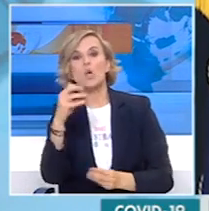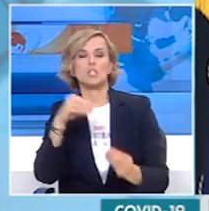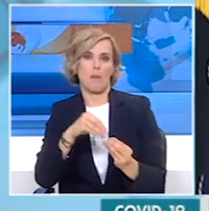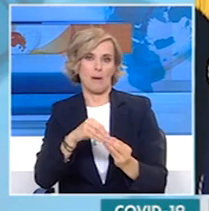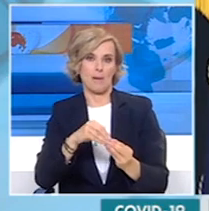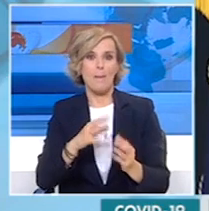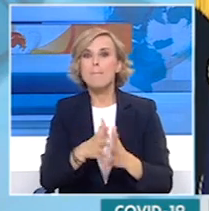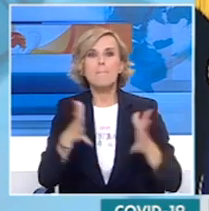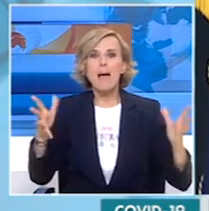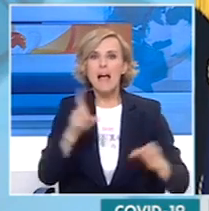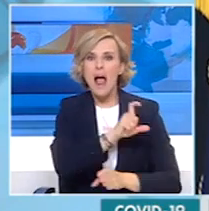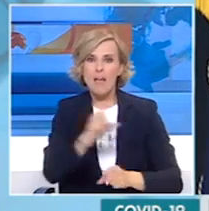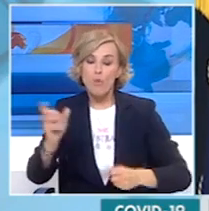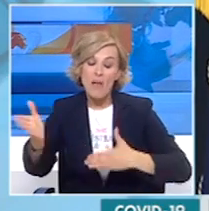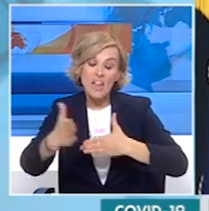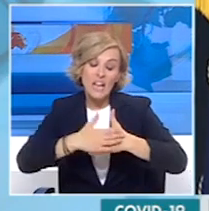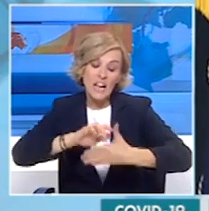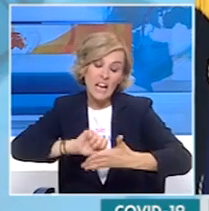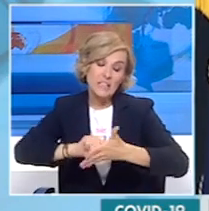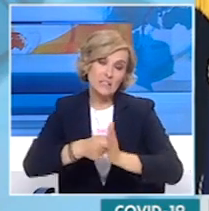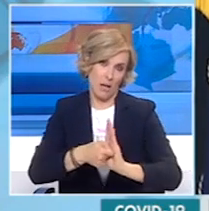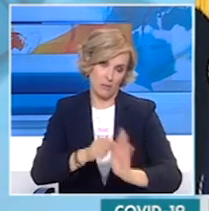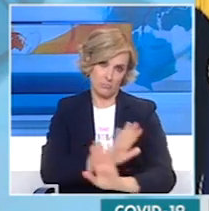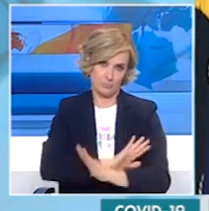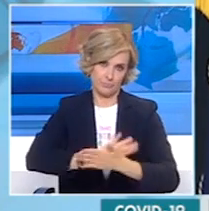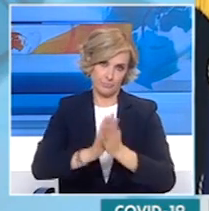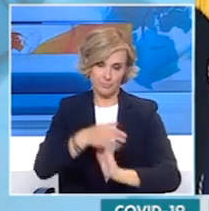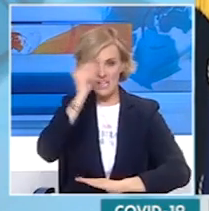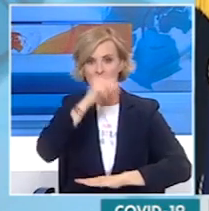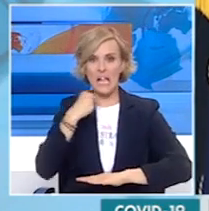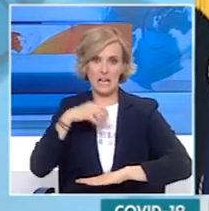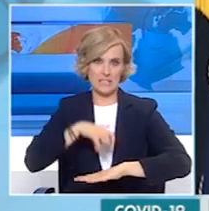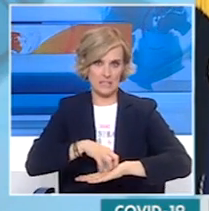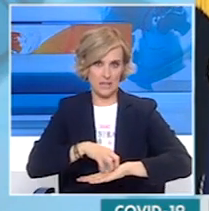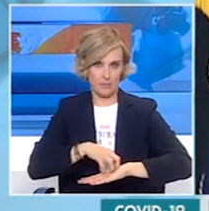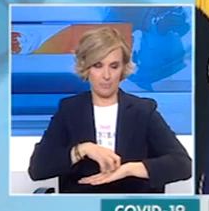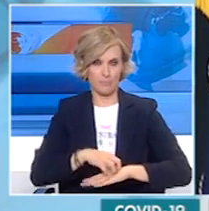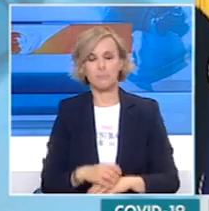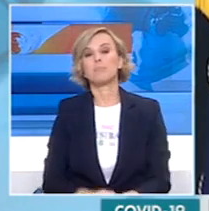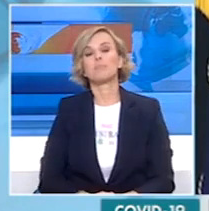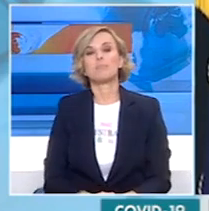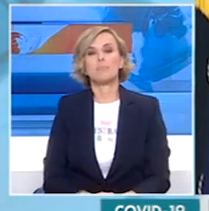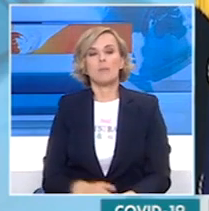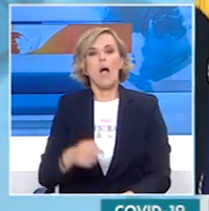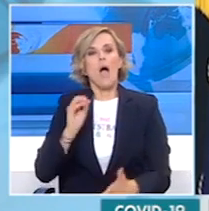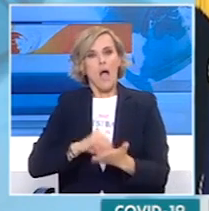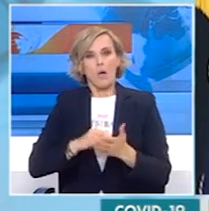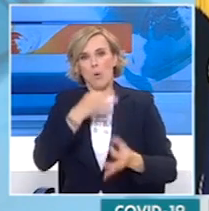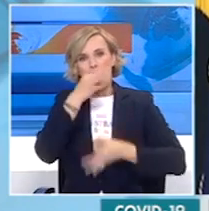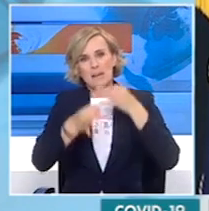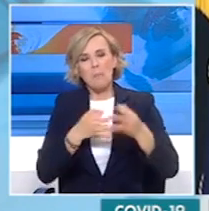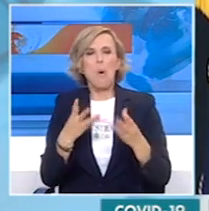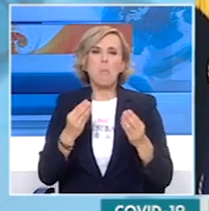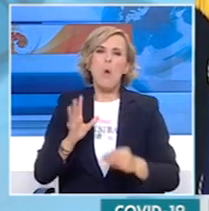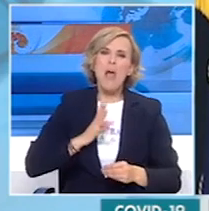για την Μεγάλη Εβδομάδα. Επίσης, στο σημείο αυτό θέλω να τονίσω ότι οποιαδήποτε συζήτηση ή οι διάφορες